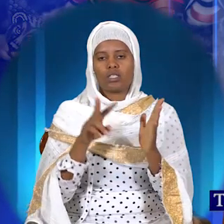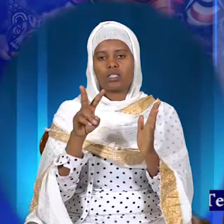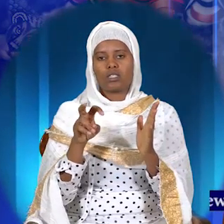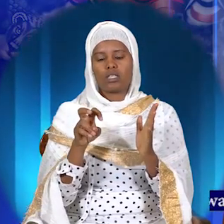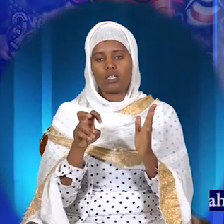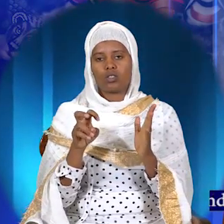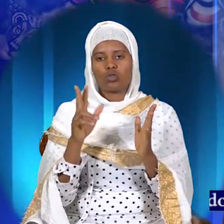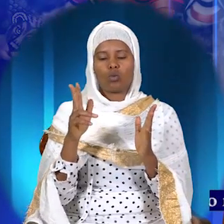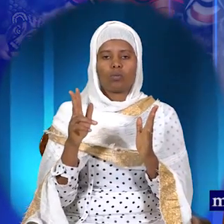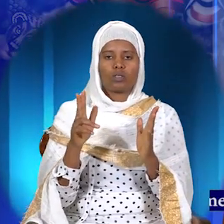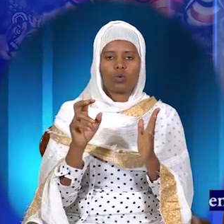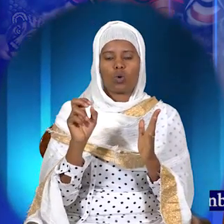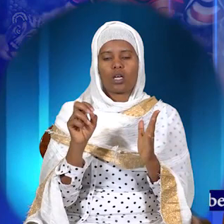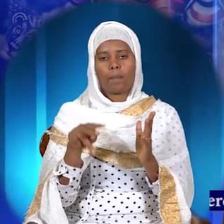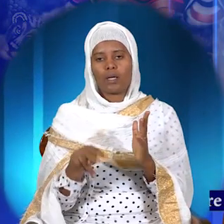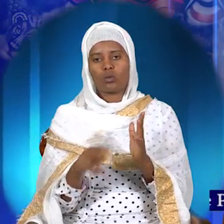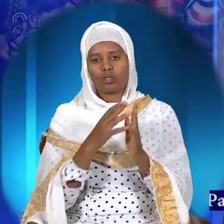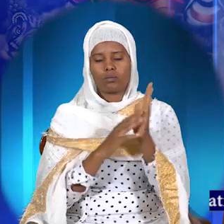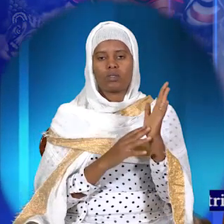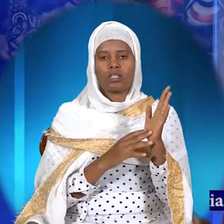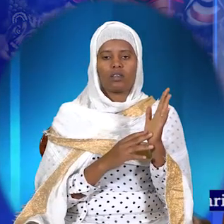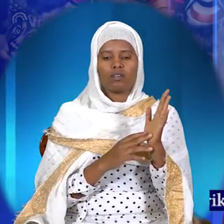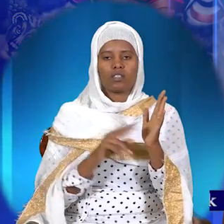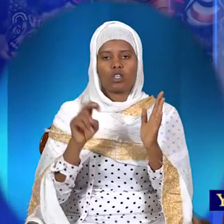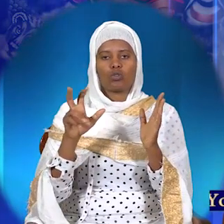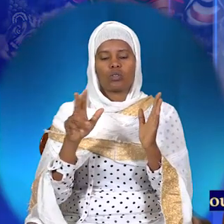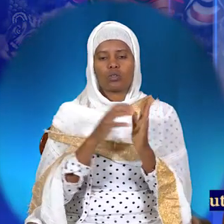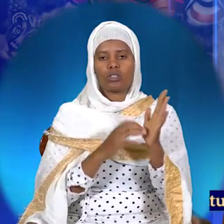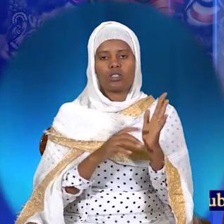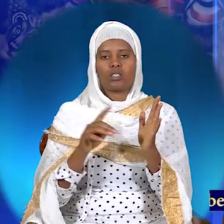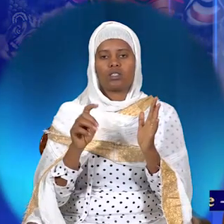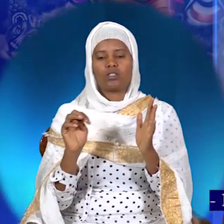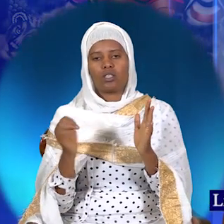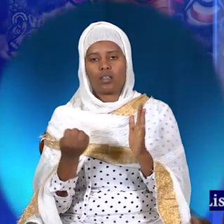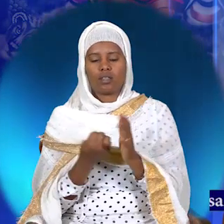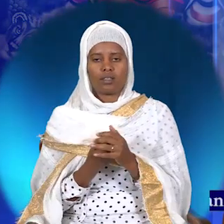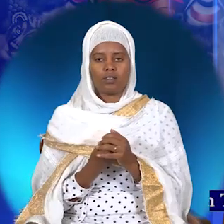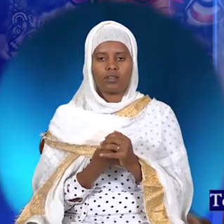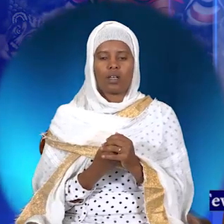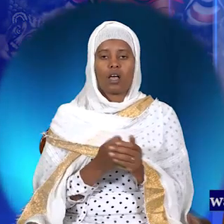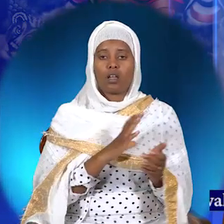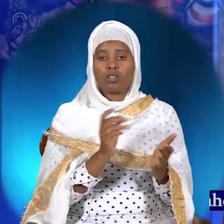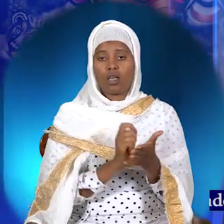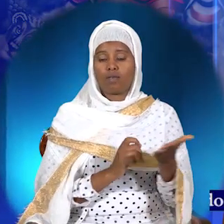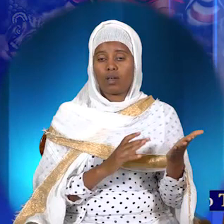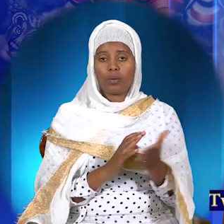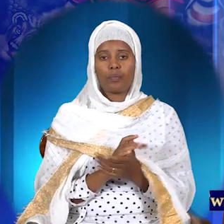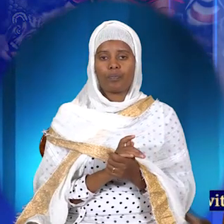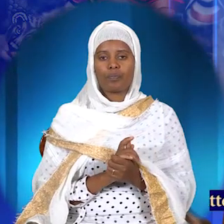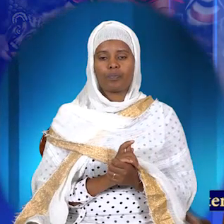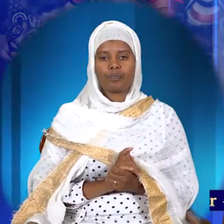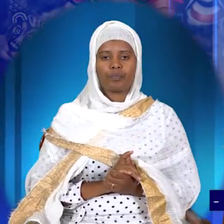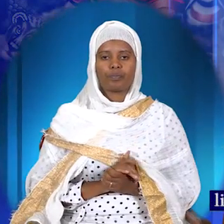መበል ምዕራፍ 28 ወንጀለ ማቴዎስ ኣብ ፍቕዲ 19 ወንጀለ ማቴዎስ 28 ኣብ ፍቕዲ